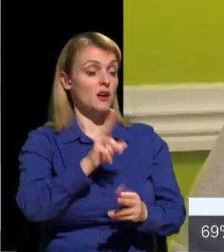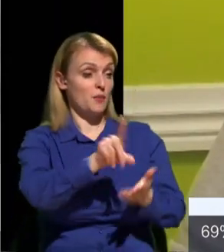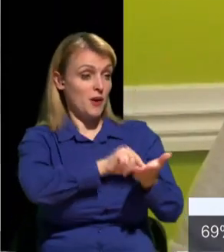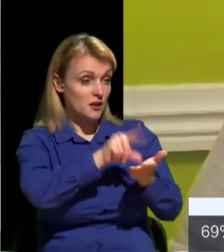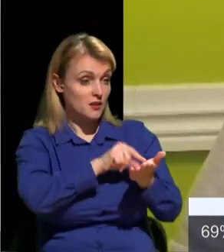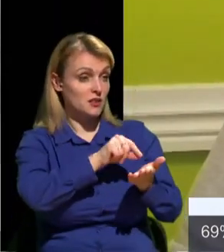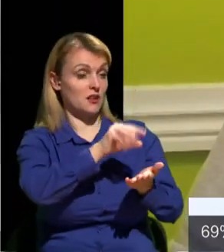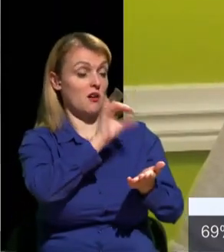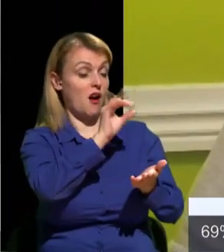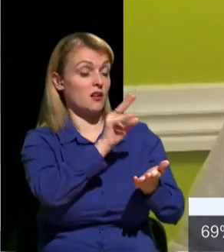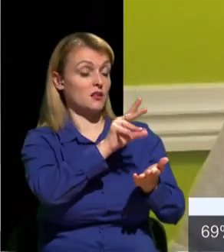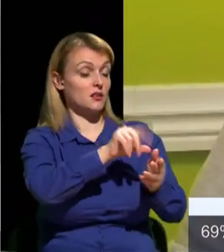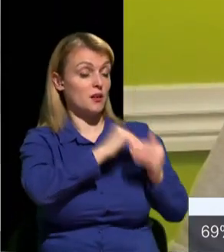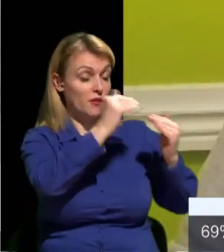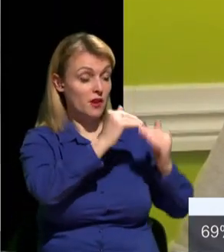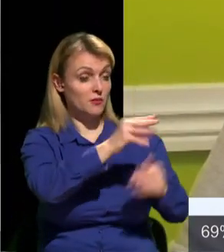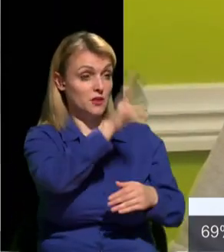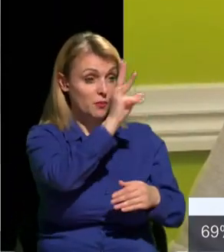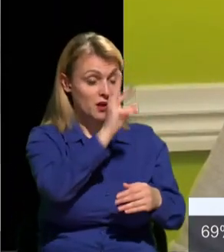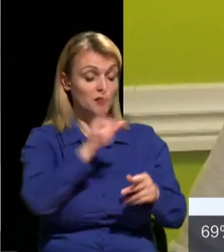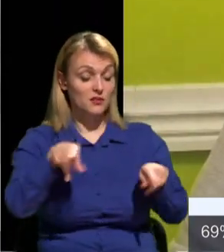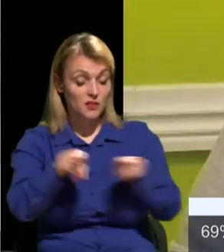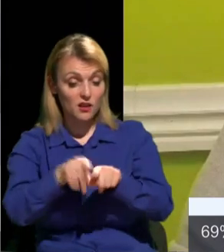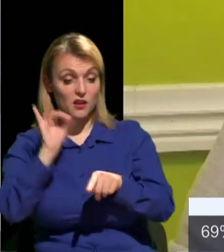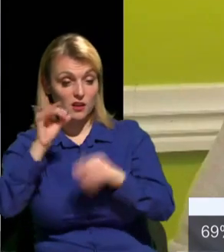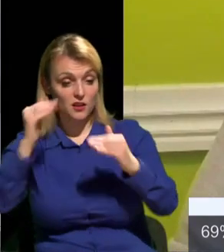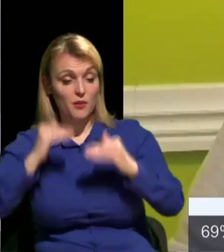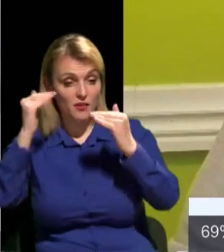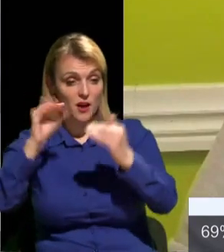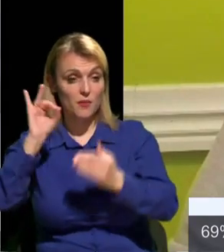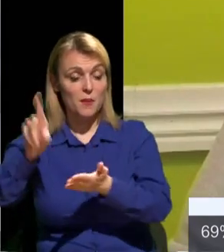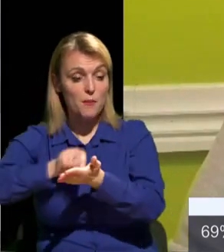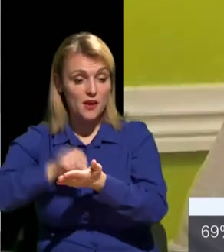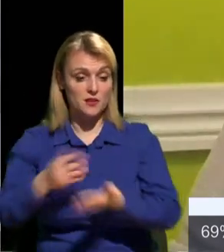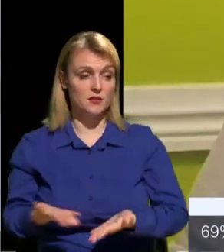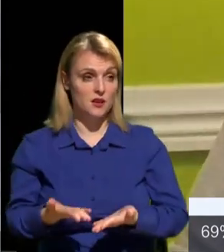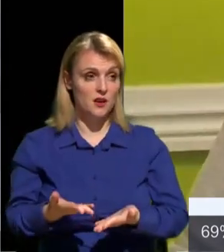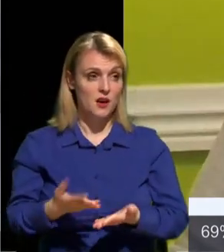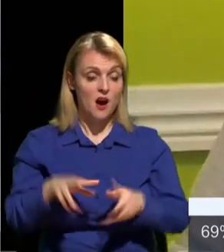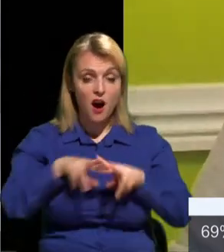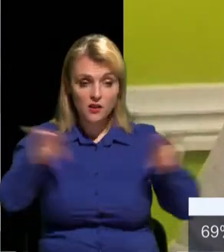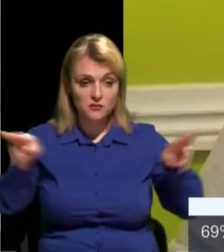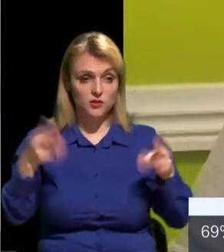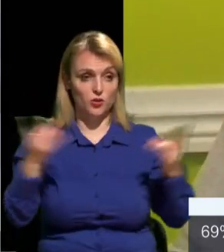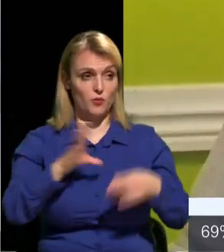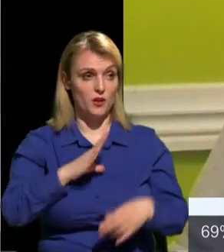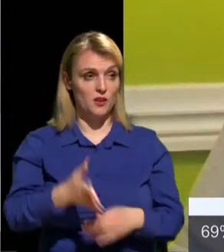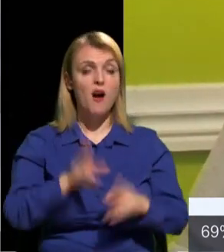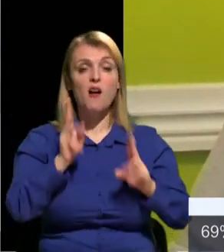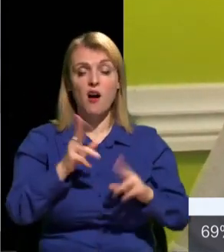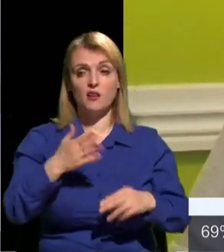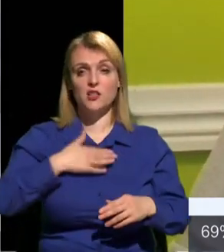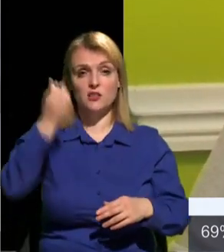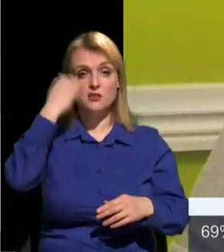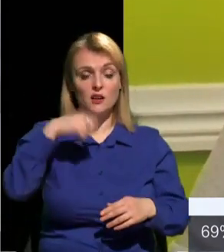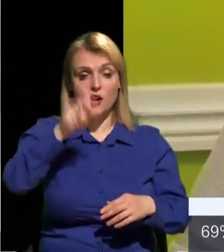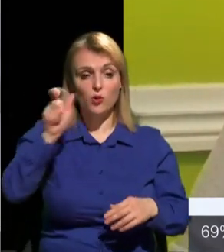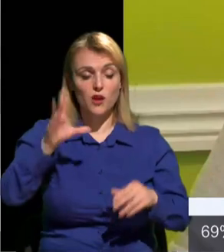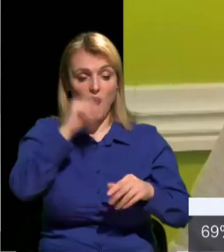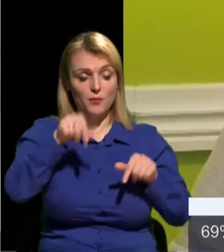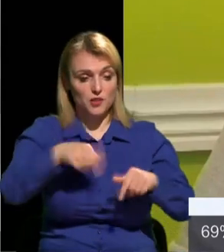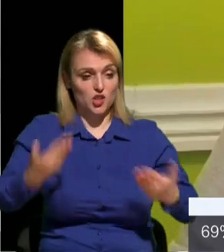bătrâneța, nu pot să se bucure de ceea ce a trebuit să se bucure ei. Întrebarea mea este către toate cine doresc, către